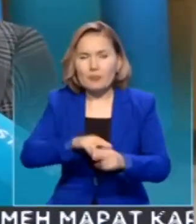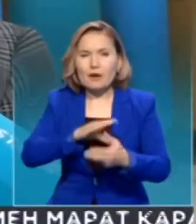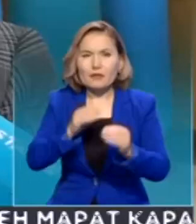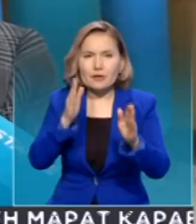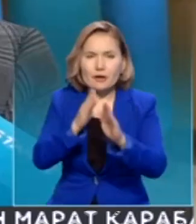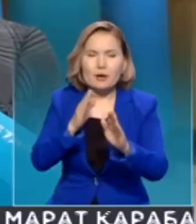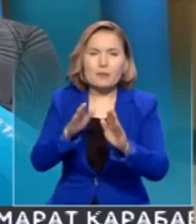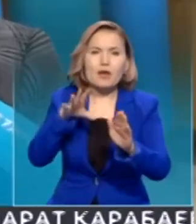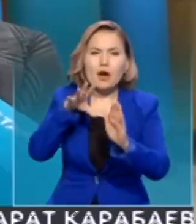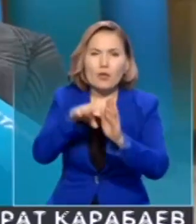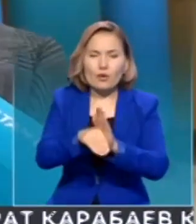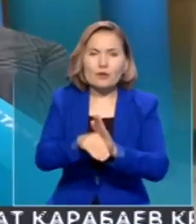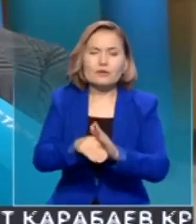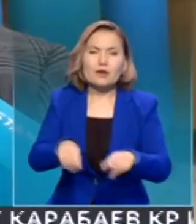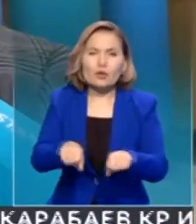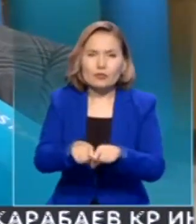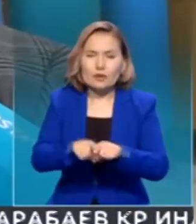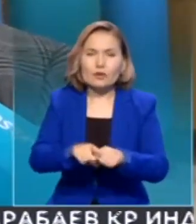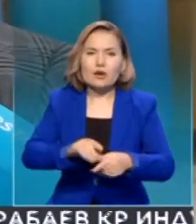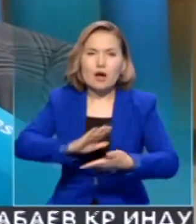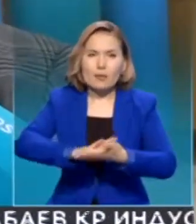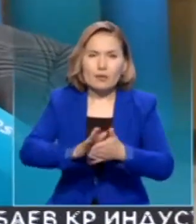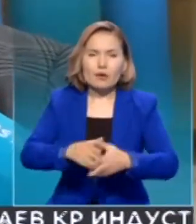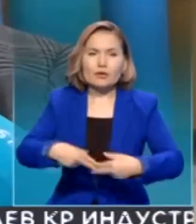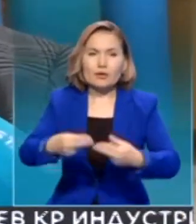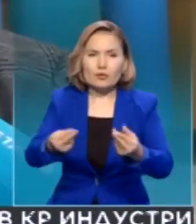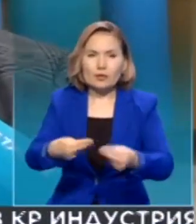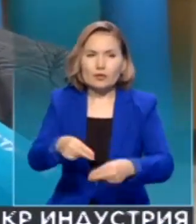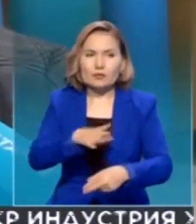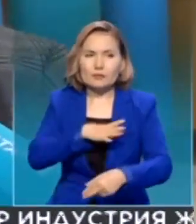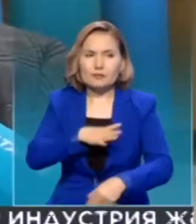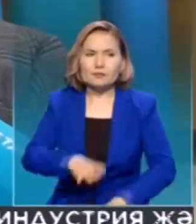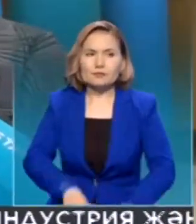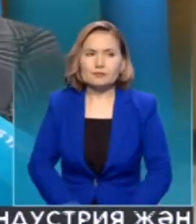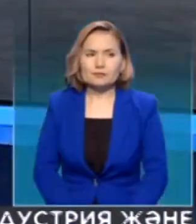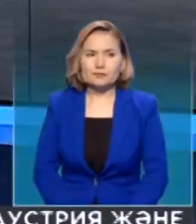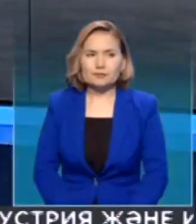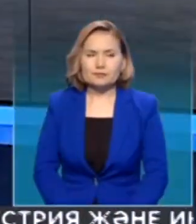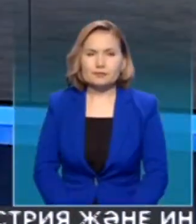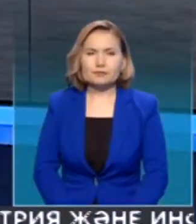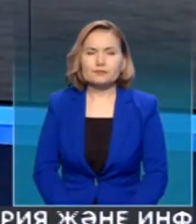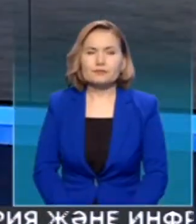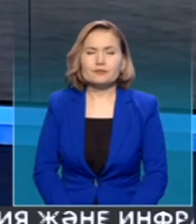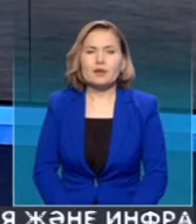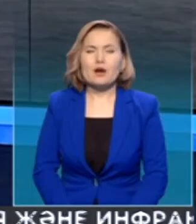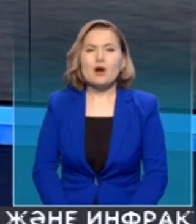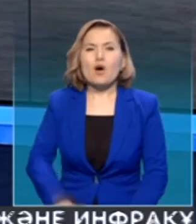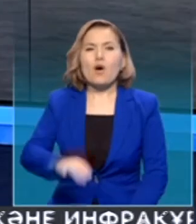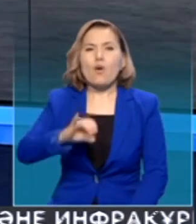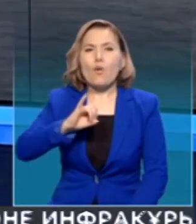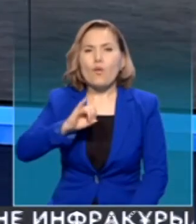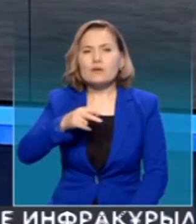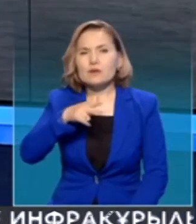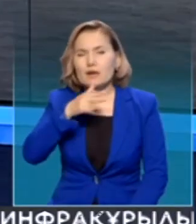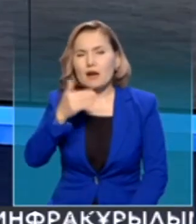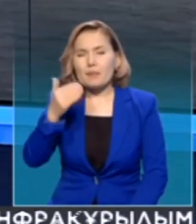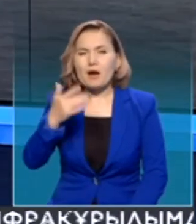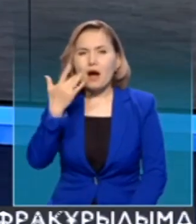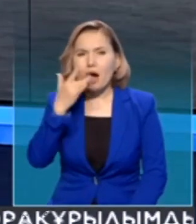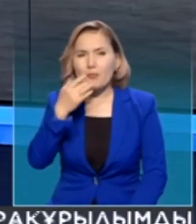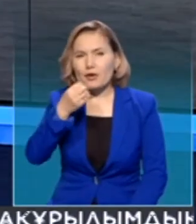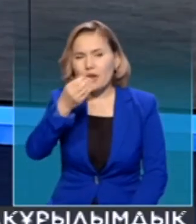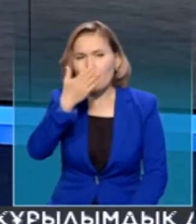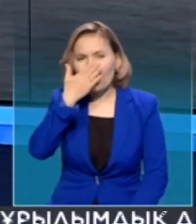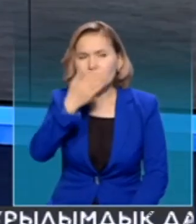биосфералық резерваттар желісіне қосу туралы ұлттық өтінімі қанағаттандырылды. Жаханнан бірер ақпарат, Оңтүстік Корея, АқШ